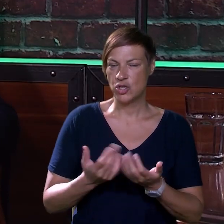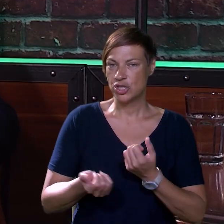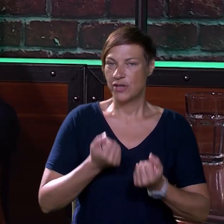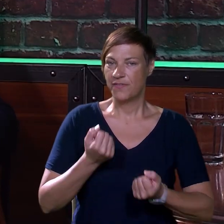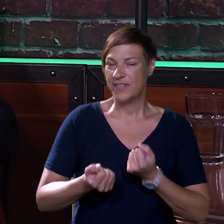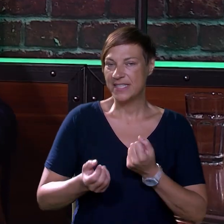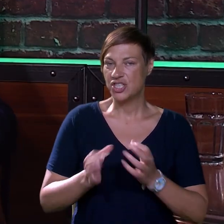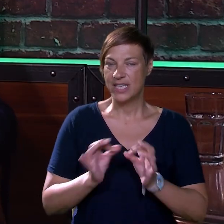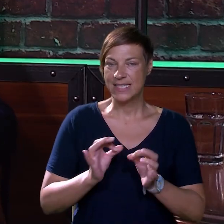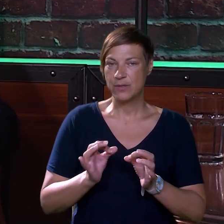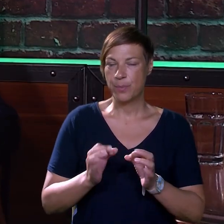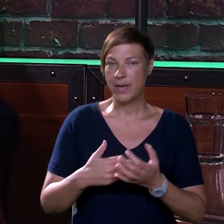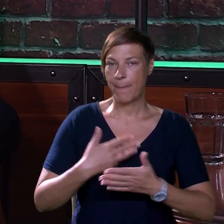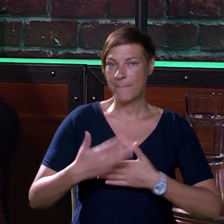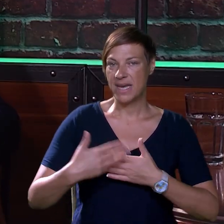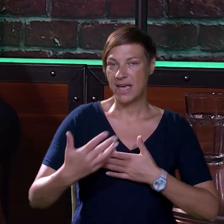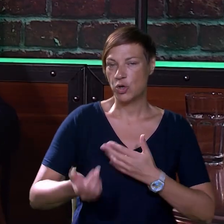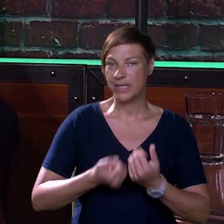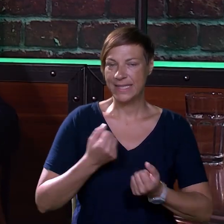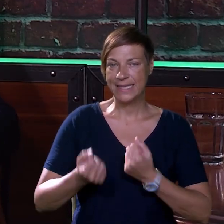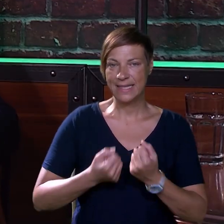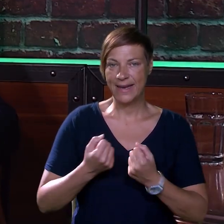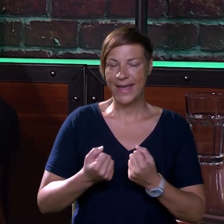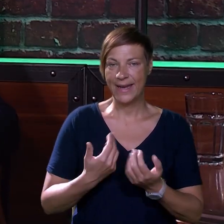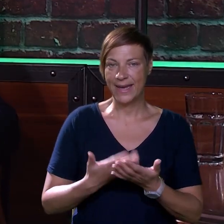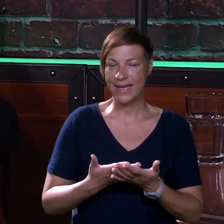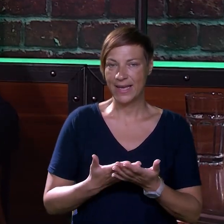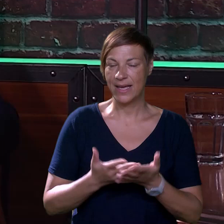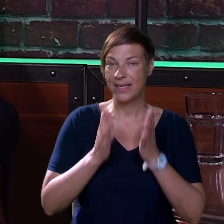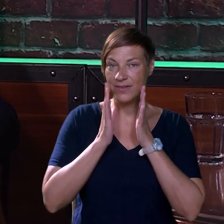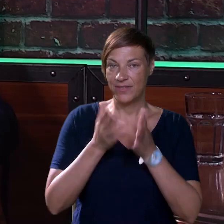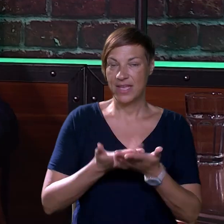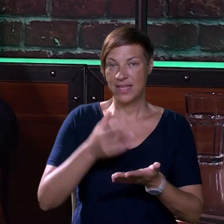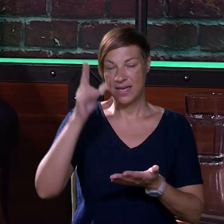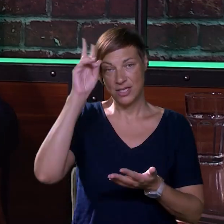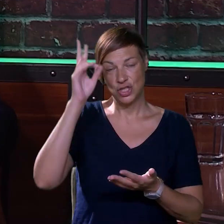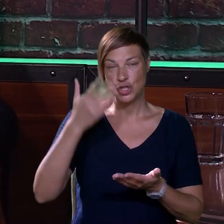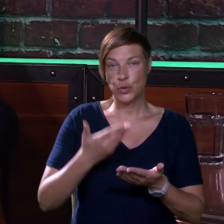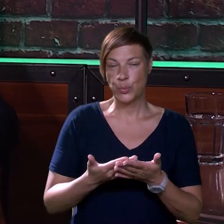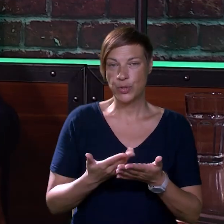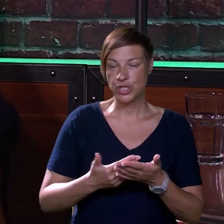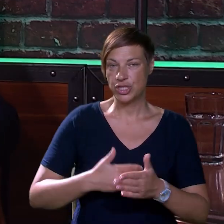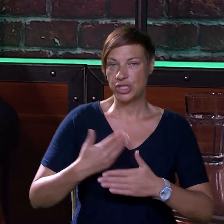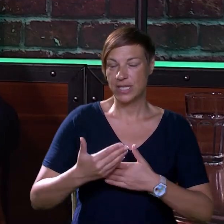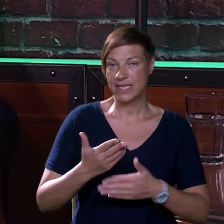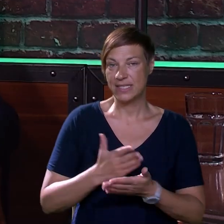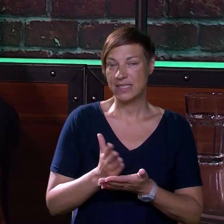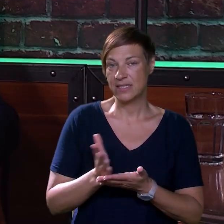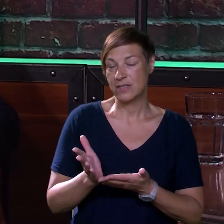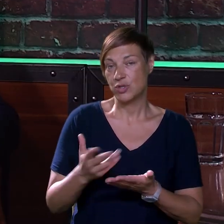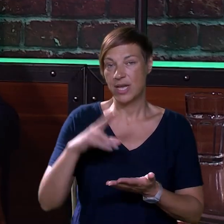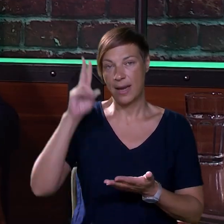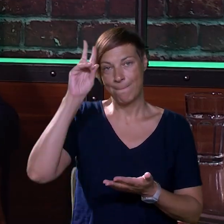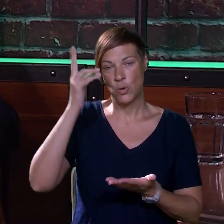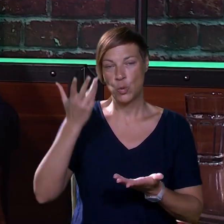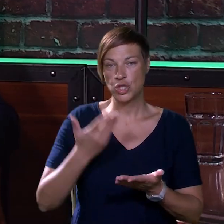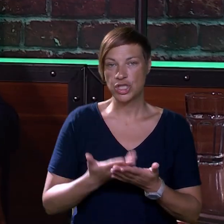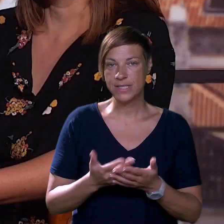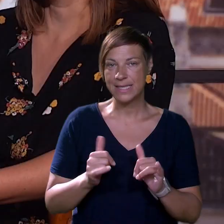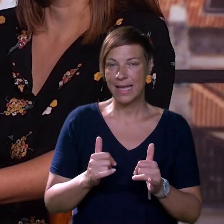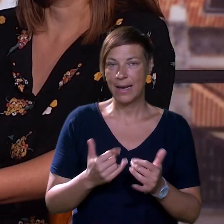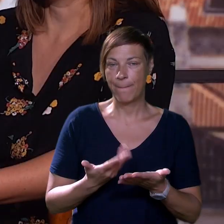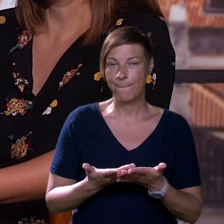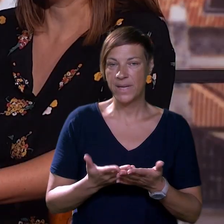neke fizičke spreme. Znači, nakon tih treninga i vjere da nešto možeš, onda su ti kasnije neslučajne mogućnosti. A je li